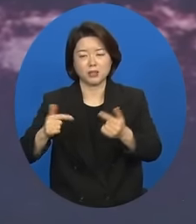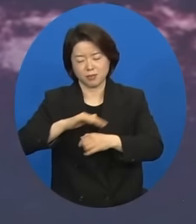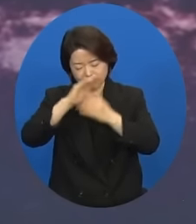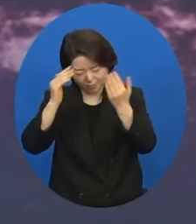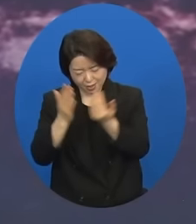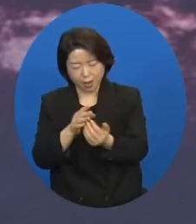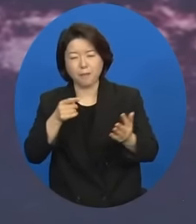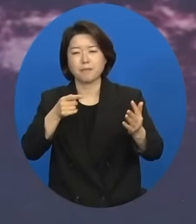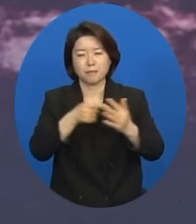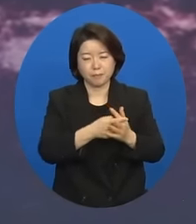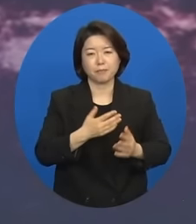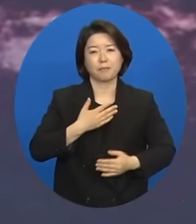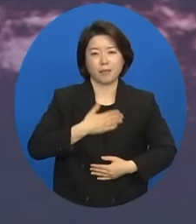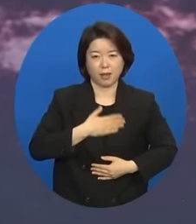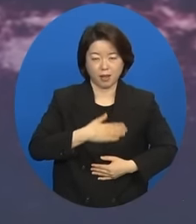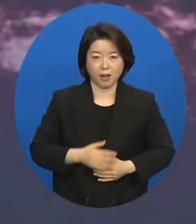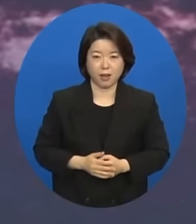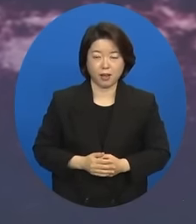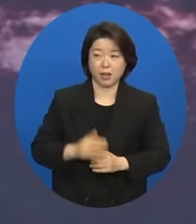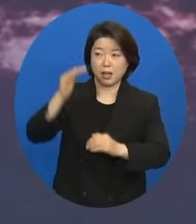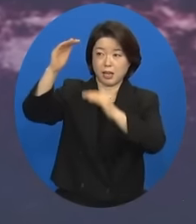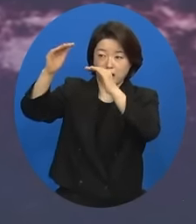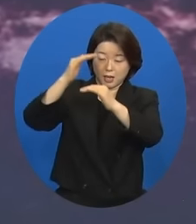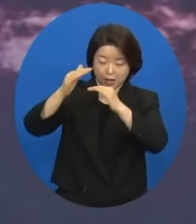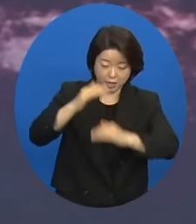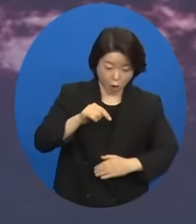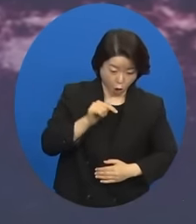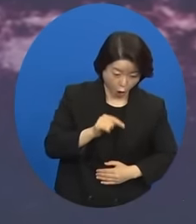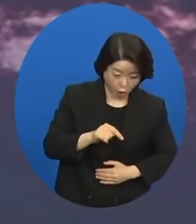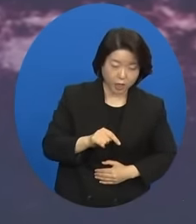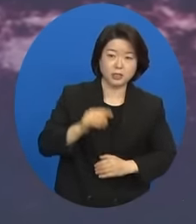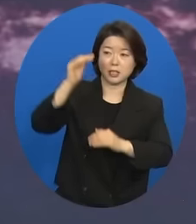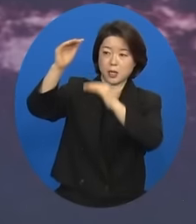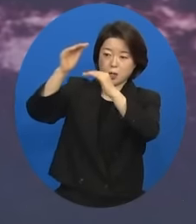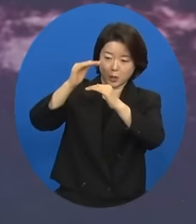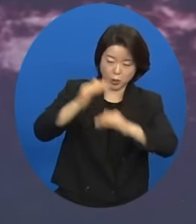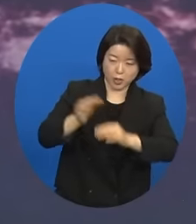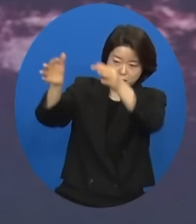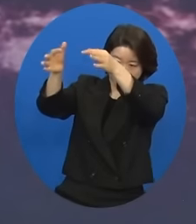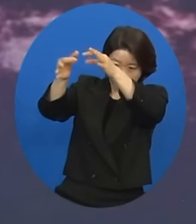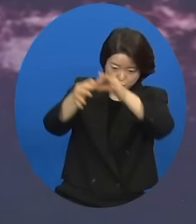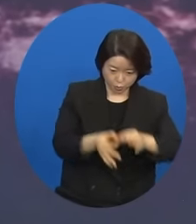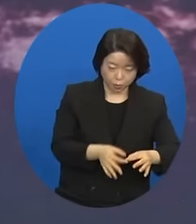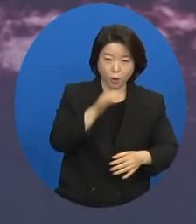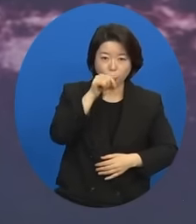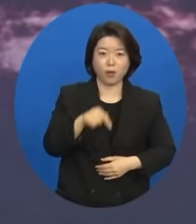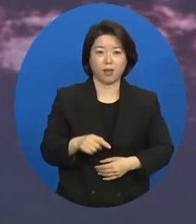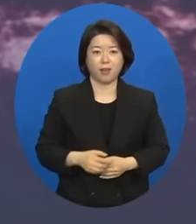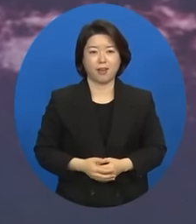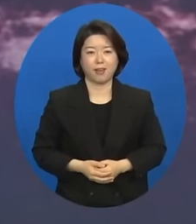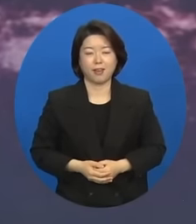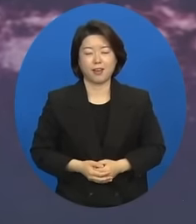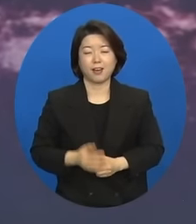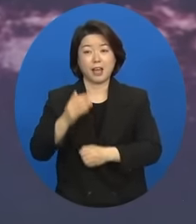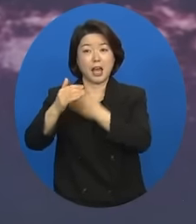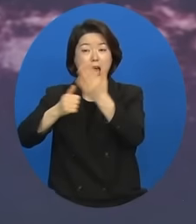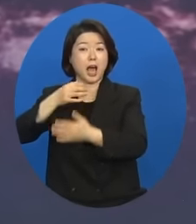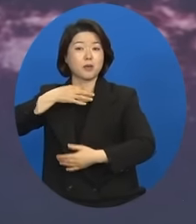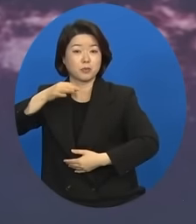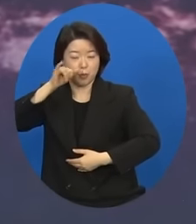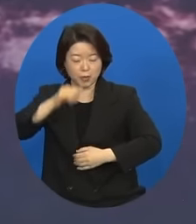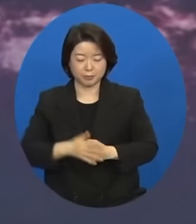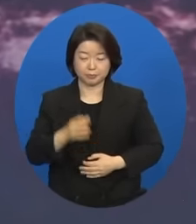그의 바로 앞까지 계단이 내려와 있었던 것입니다 자 13절에 보면 하나님의 음성이 들려와요 또 본즉